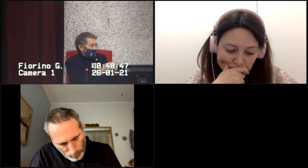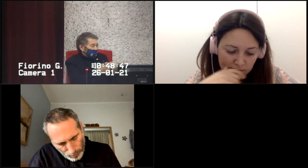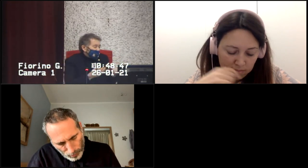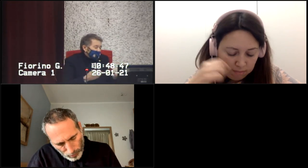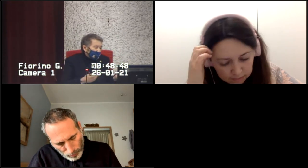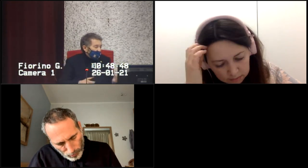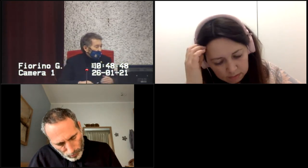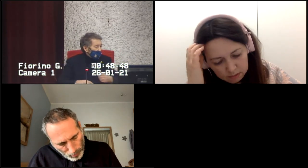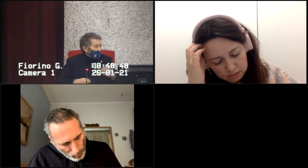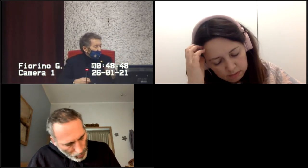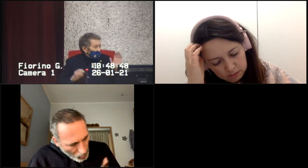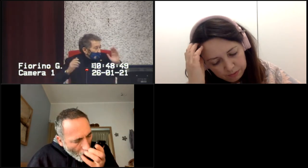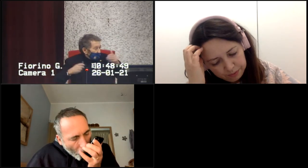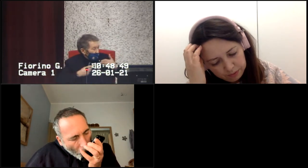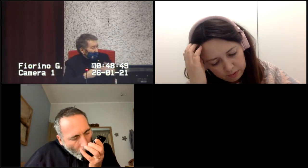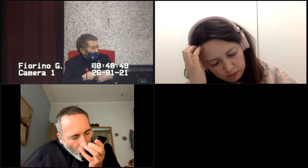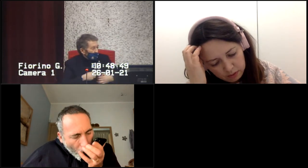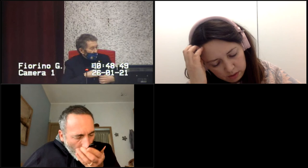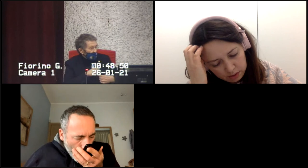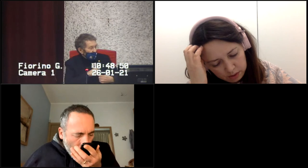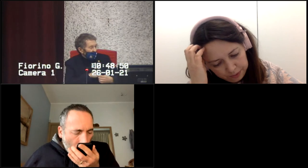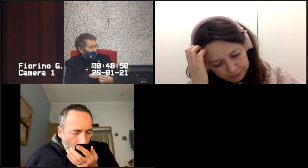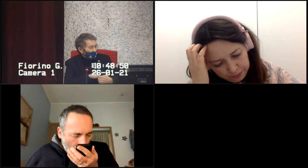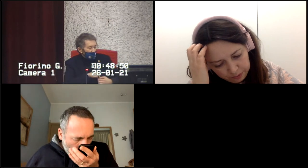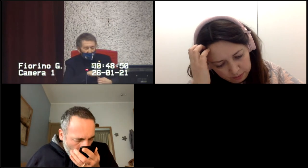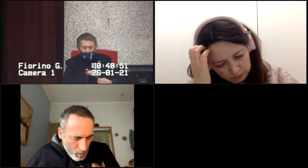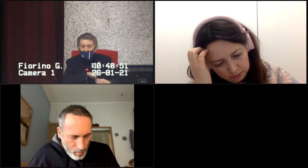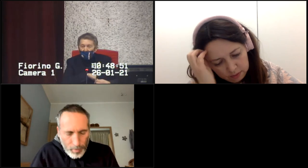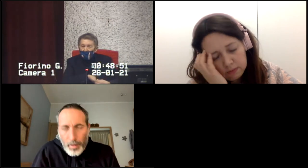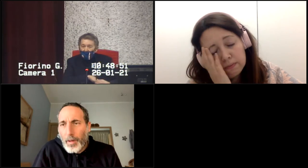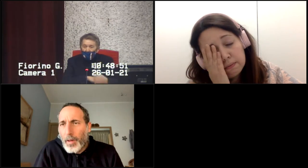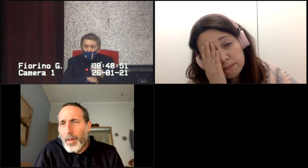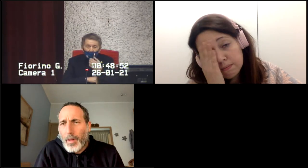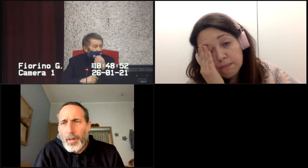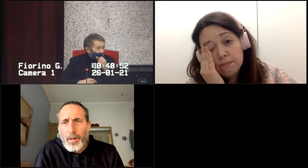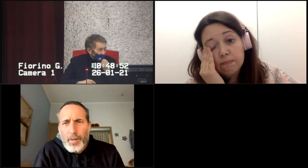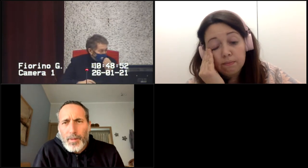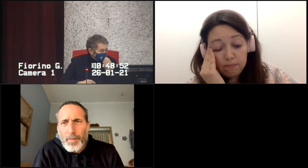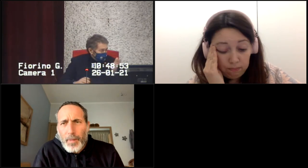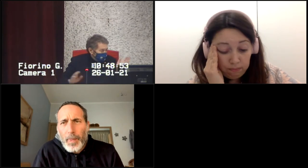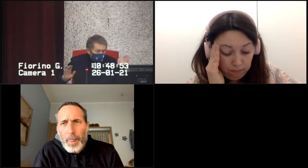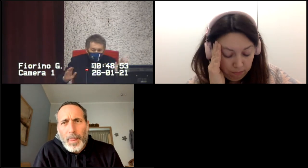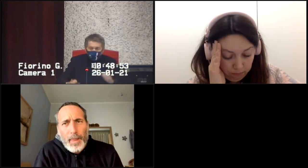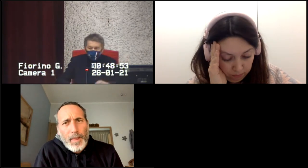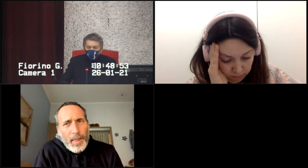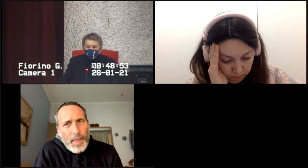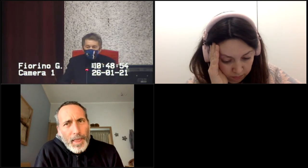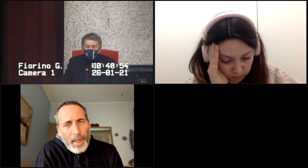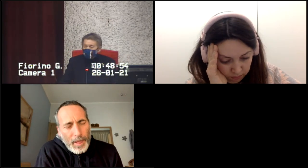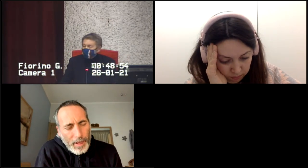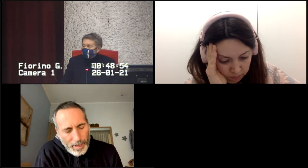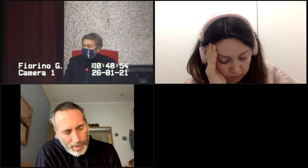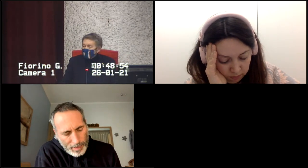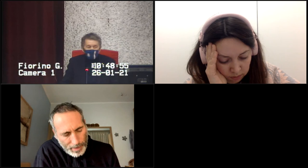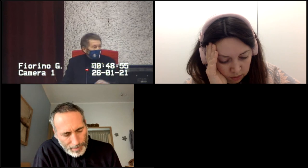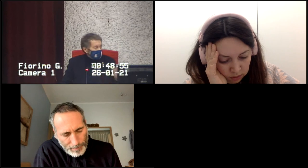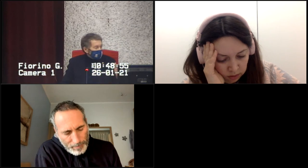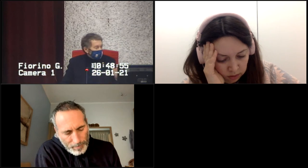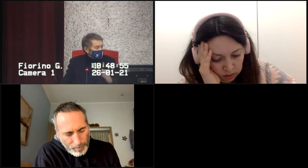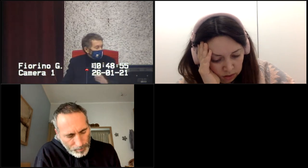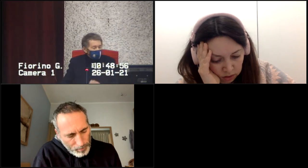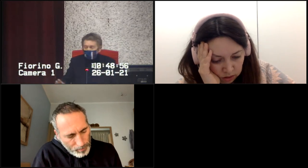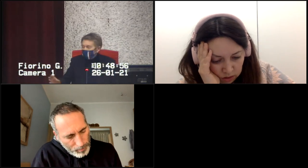guardo, magari per educazione nei miei confronti, se le fa piacere o se è possibile, non c'è nessun problema.